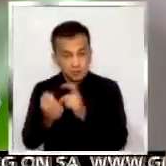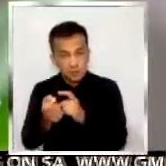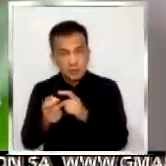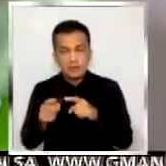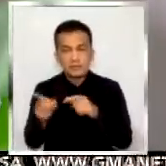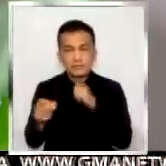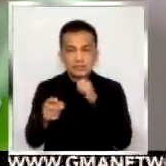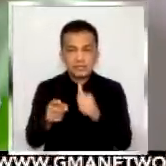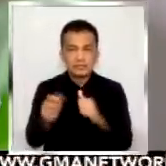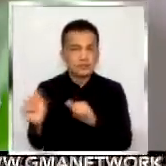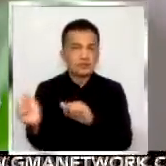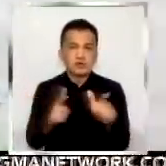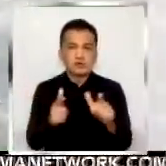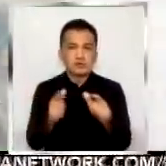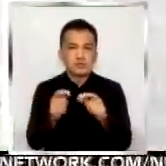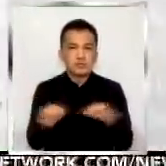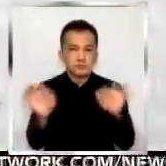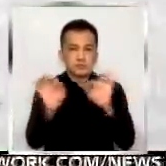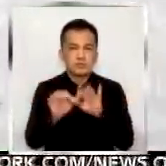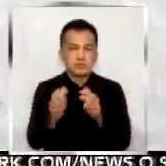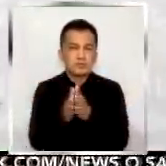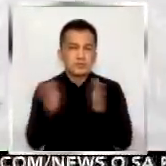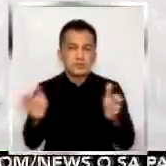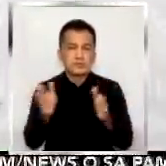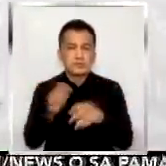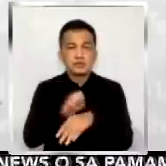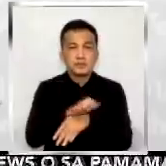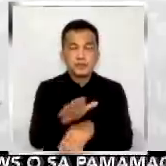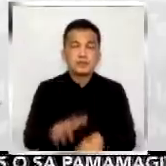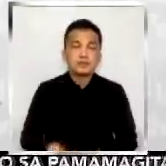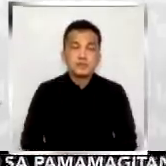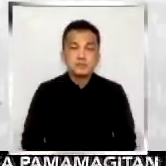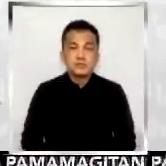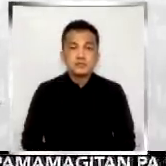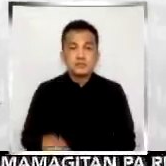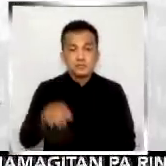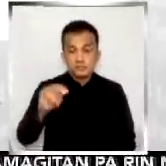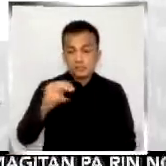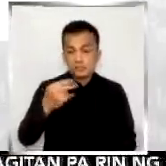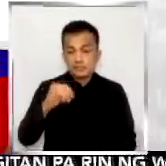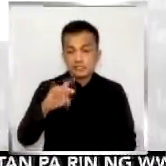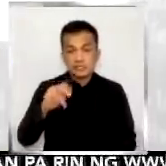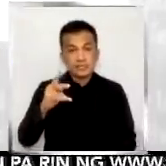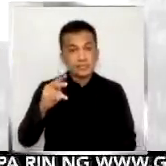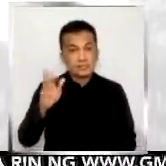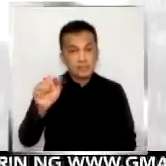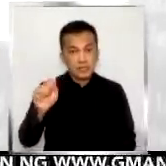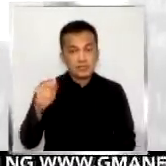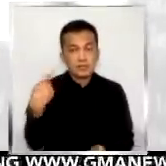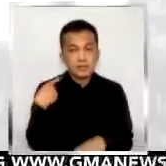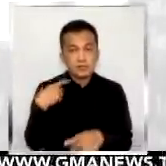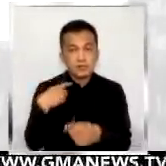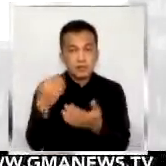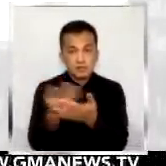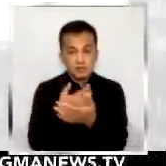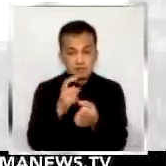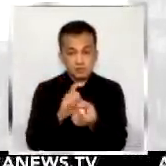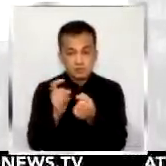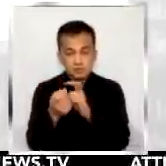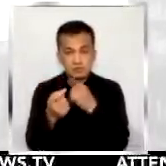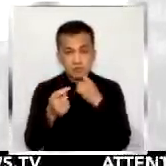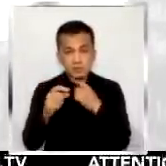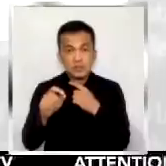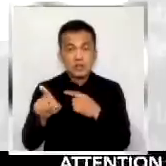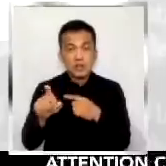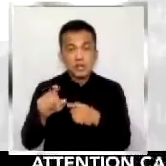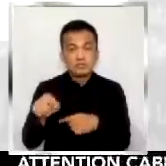significant o malaki ang epekto. Sa Nigeria nga, may na-detect ding bagong mutation na ayon sa Africa Centers for Disease Control